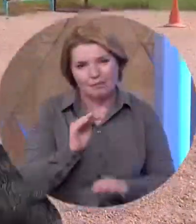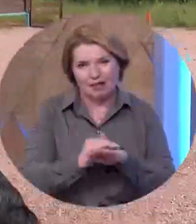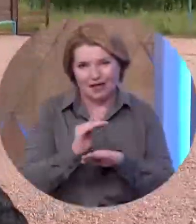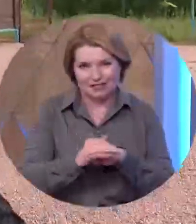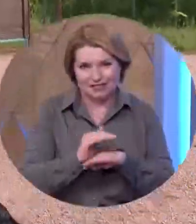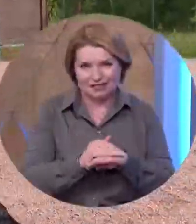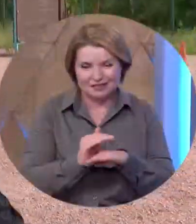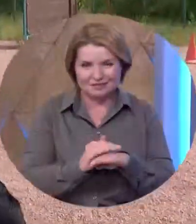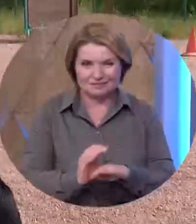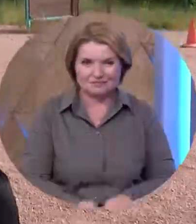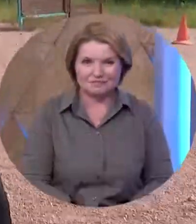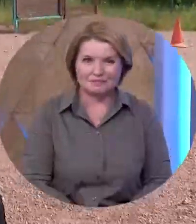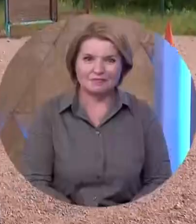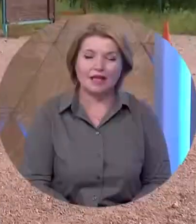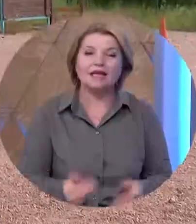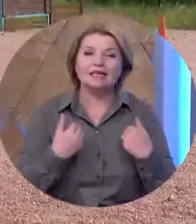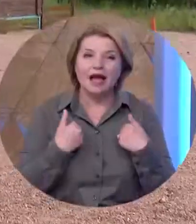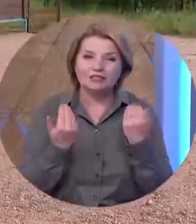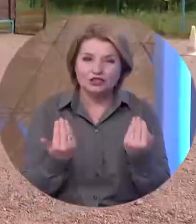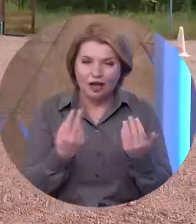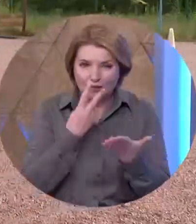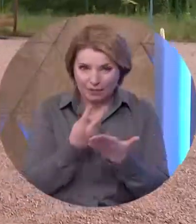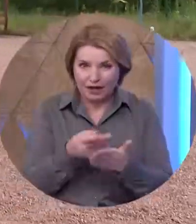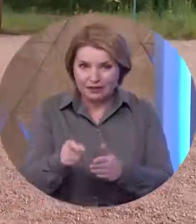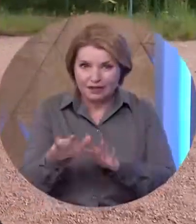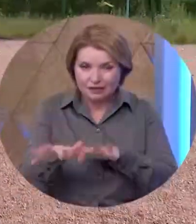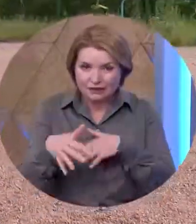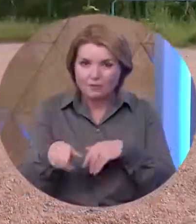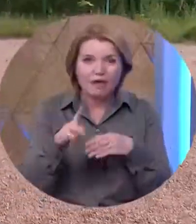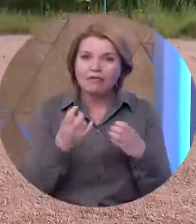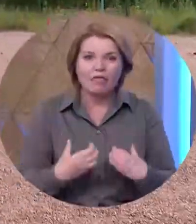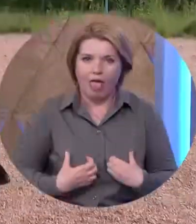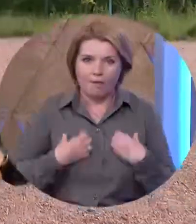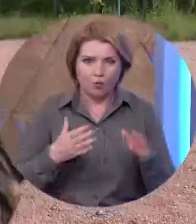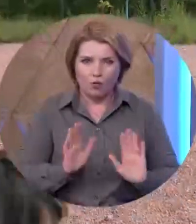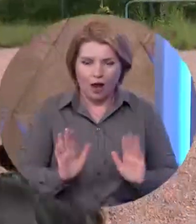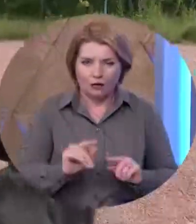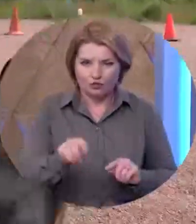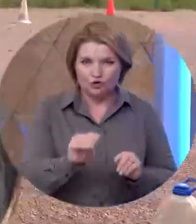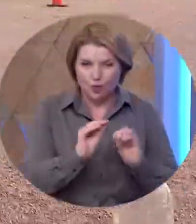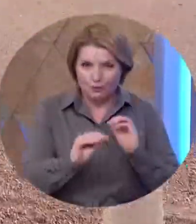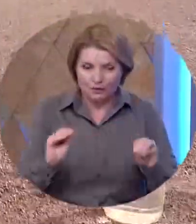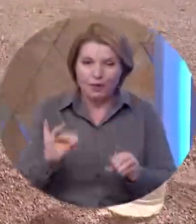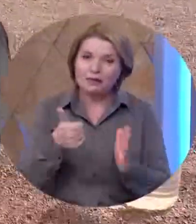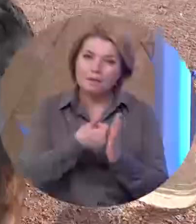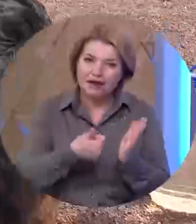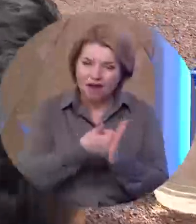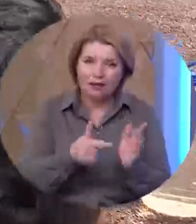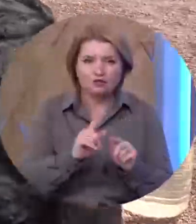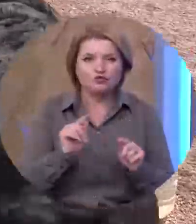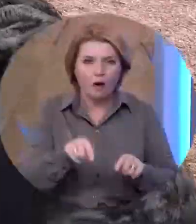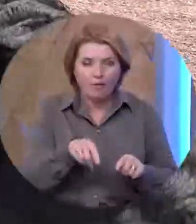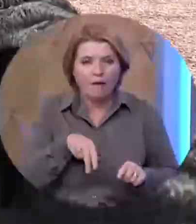Молодец! Что я сейчас сделала? Я сейчас показала собаке не пугающий ее предмет и похвалила за то, что она его